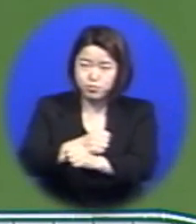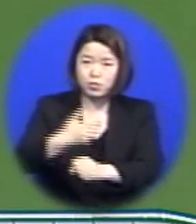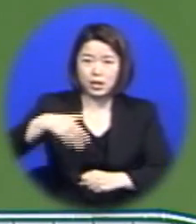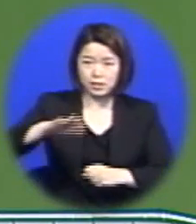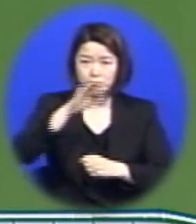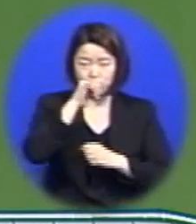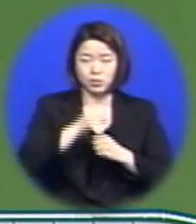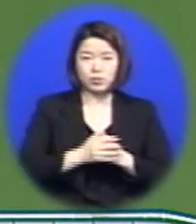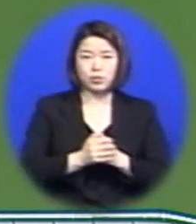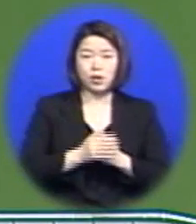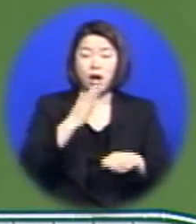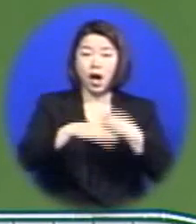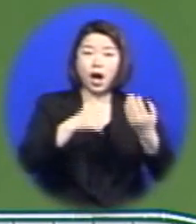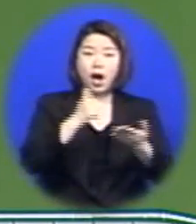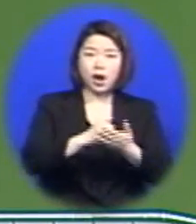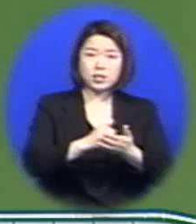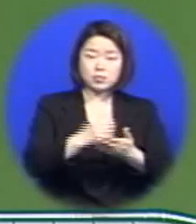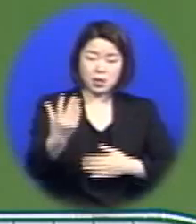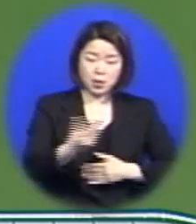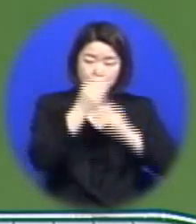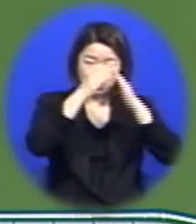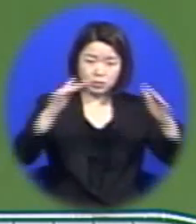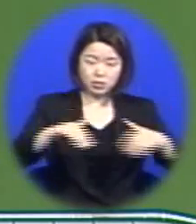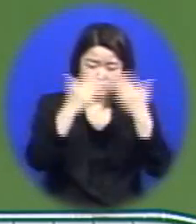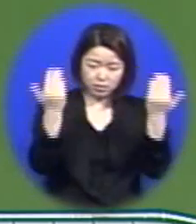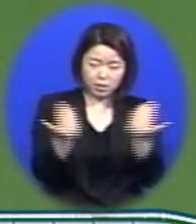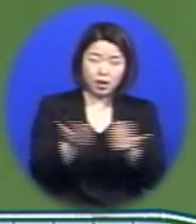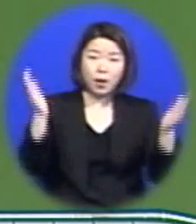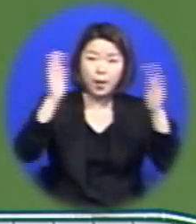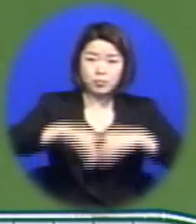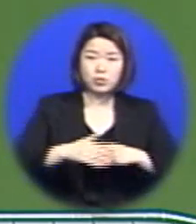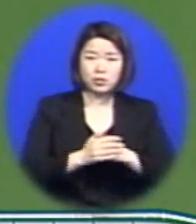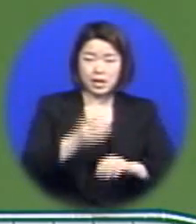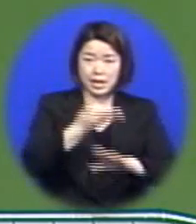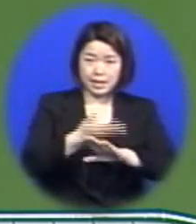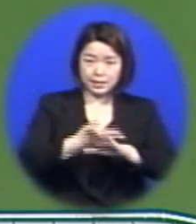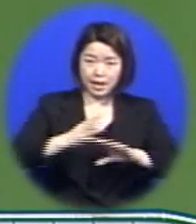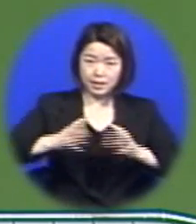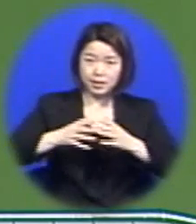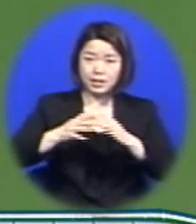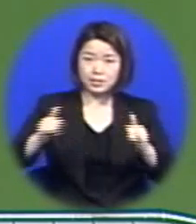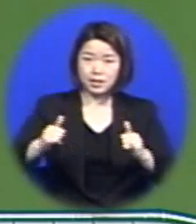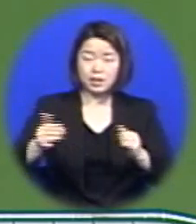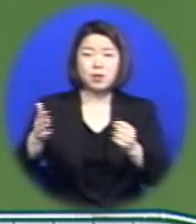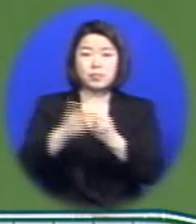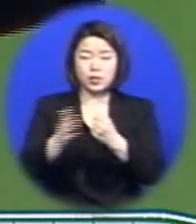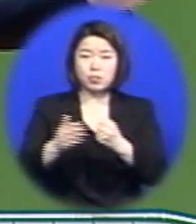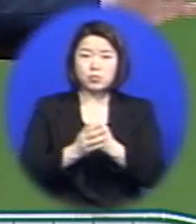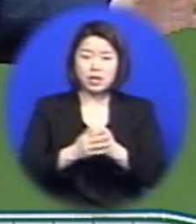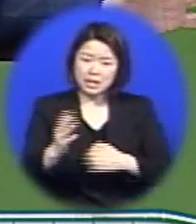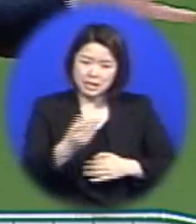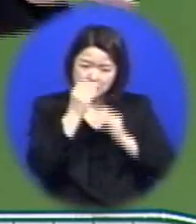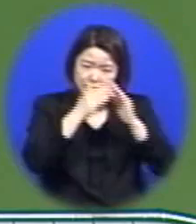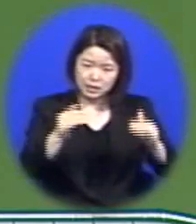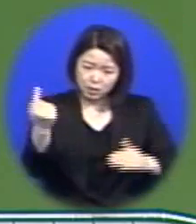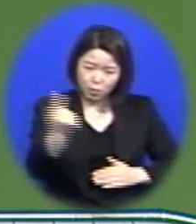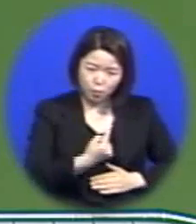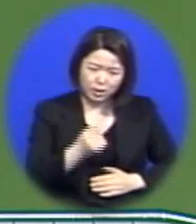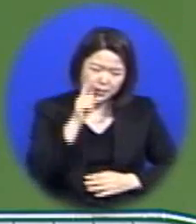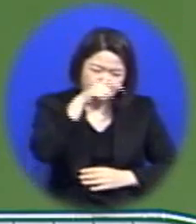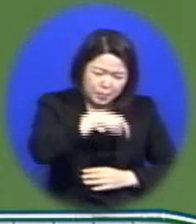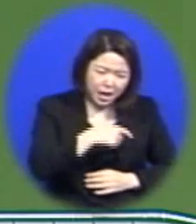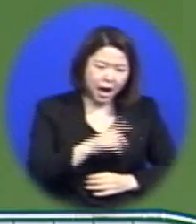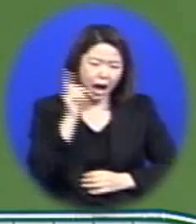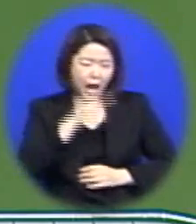잡혀갔어요 하나님의 성전은 다 무너졌어요 이방인들이 그 성전에 들어와서 성전을 더럽히고 온갖 악한